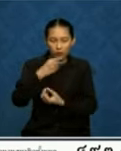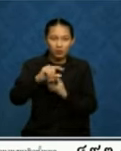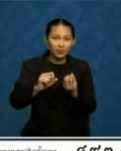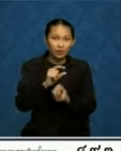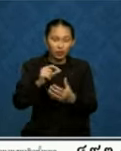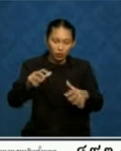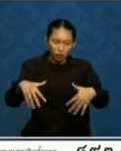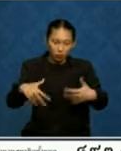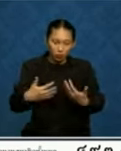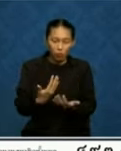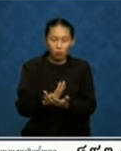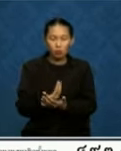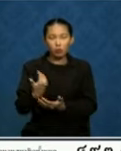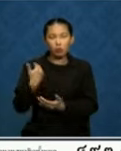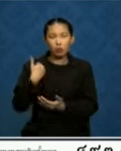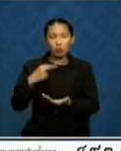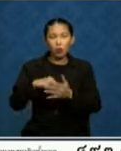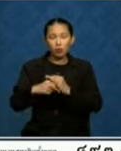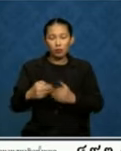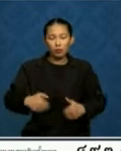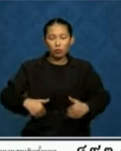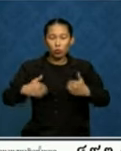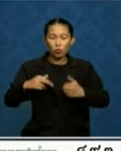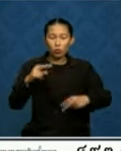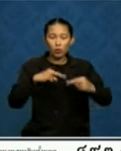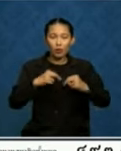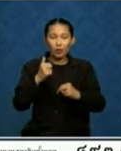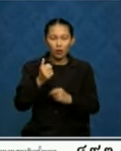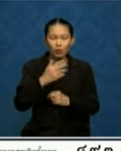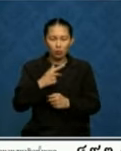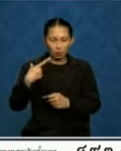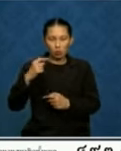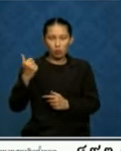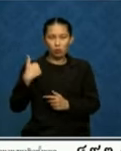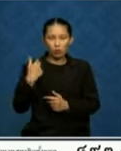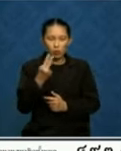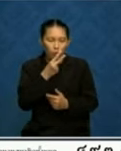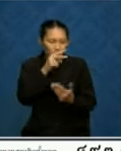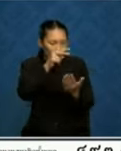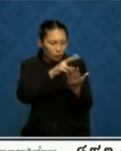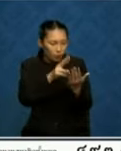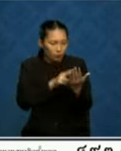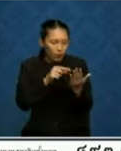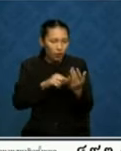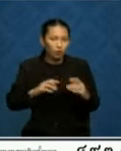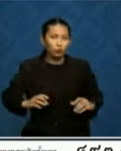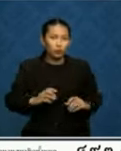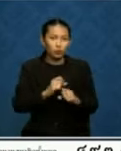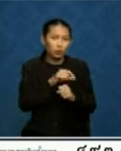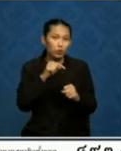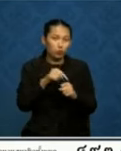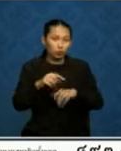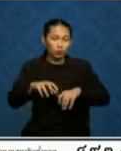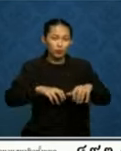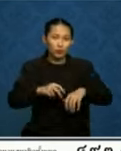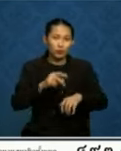ลืมตาอ้าปากได้ก็จะเป็นประโยชน์อย่างยิ่งครับผมได้เห็นรายงานในบทสรุปผู้บริหาร